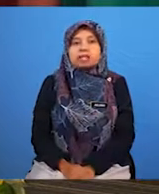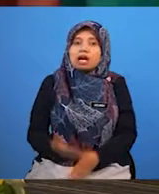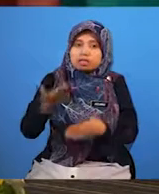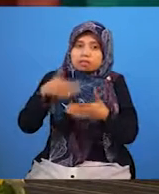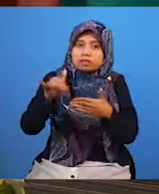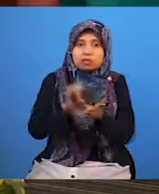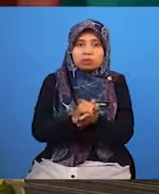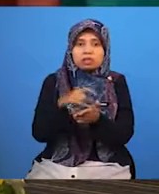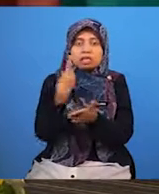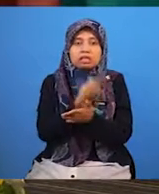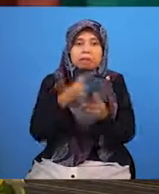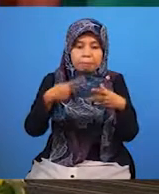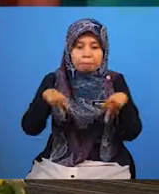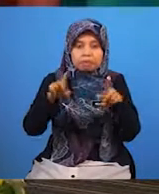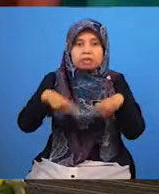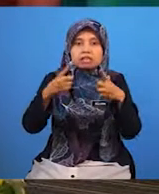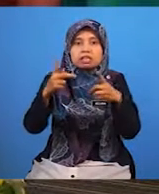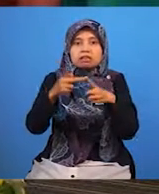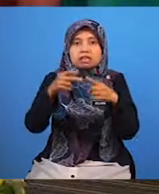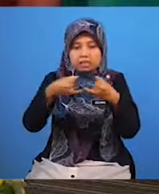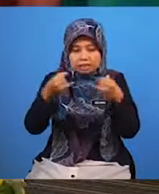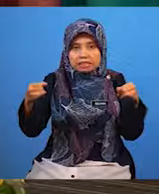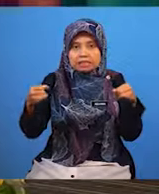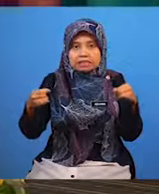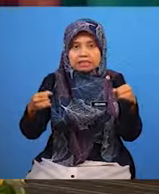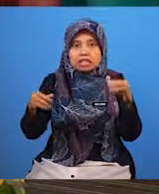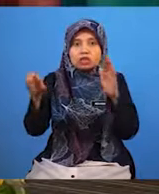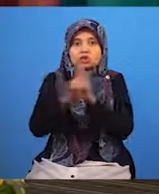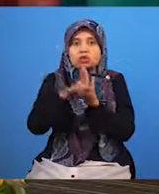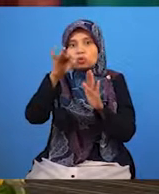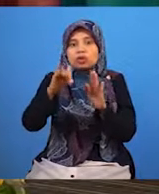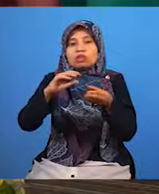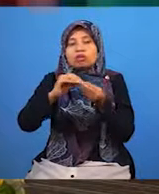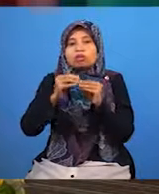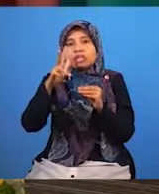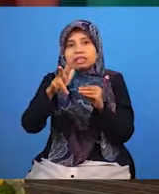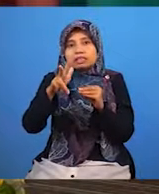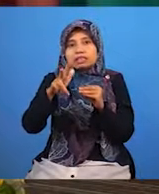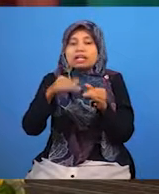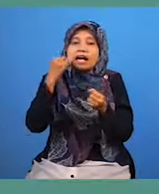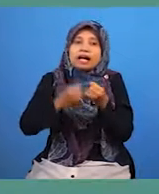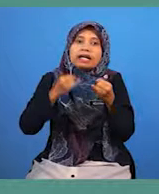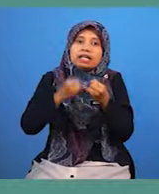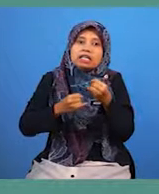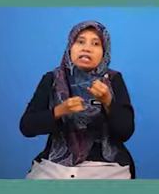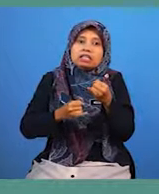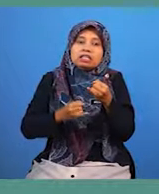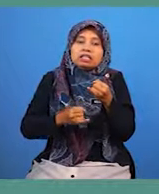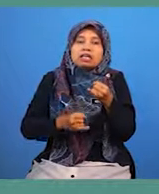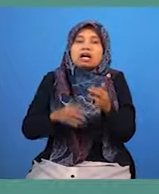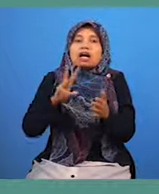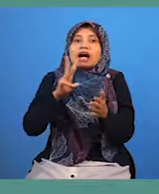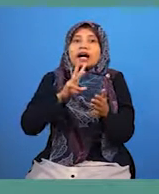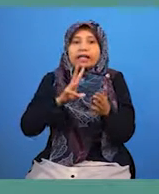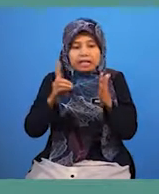Kemudian, kita pergi kepada jenis air sampel ternakan yang ketiga dan juga yang terakhir, iaitu air